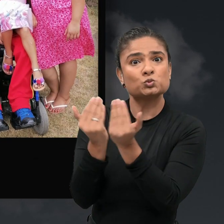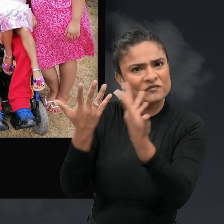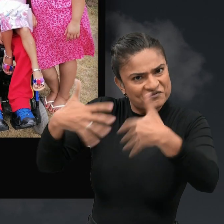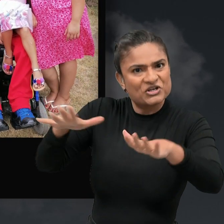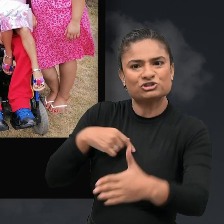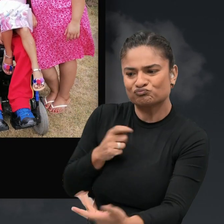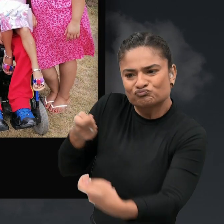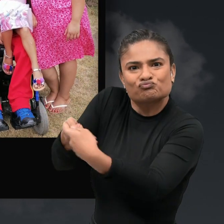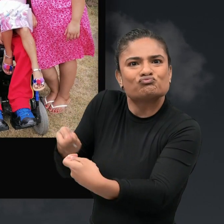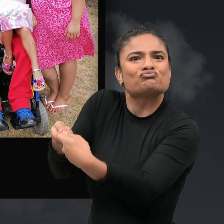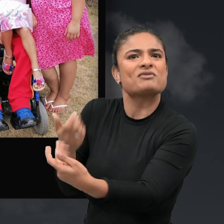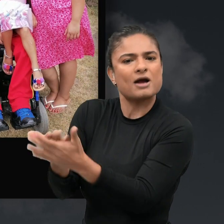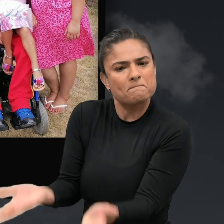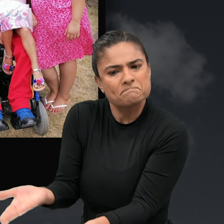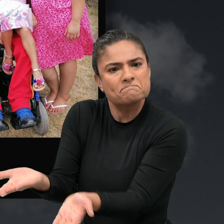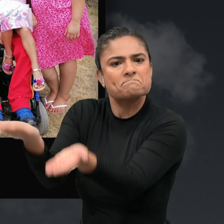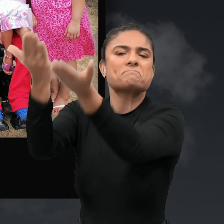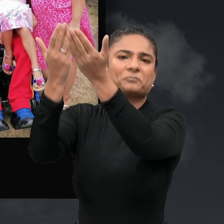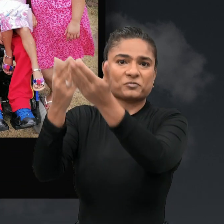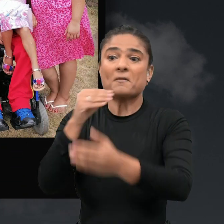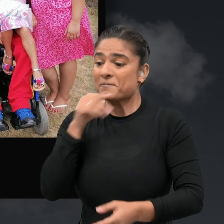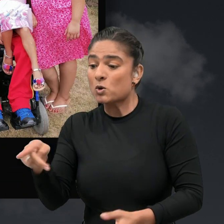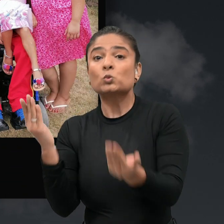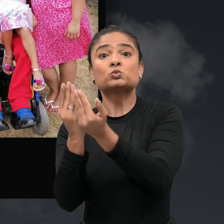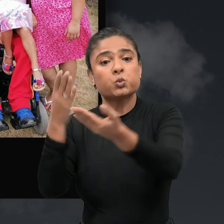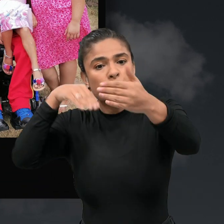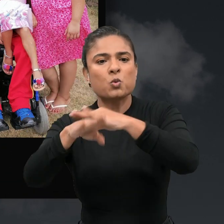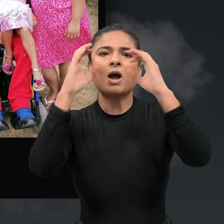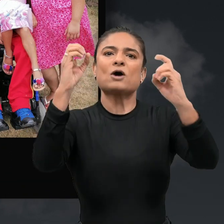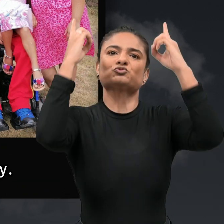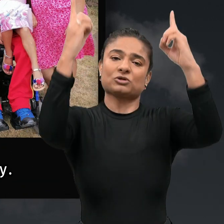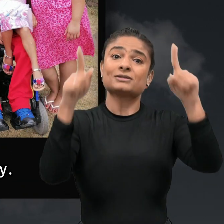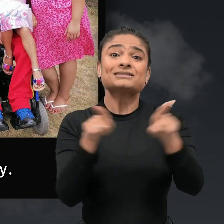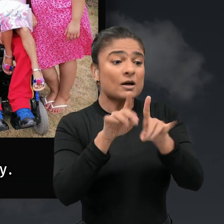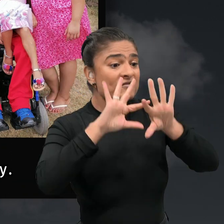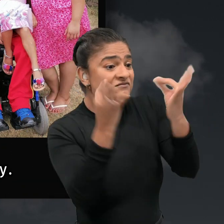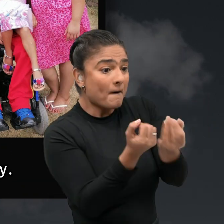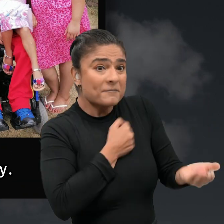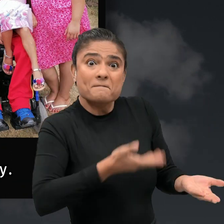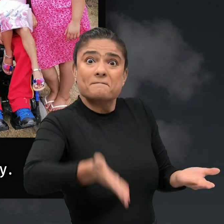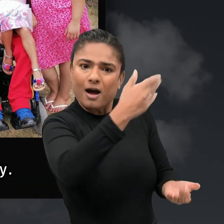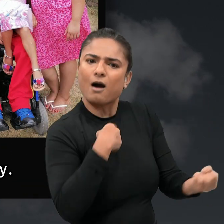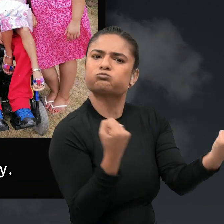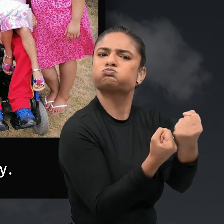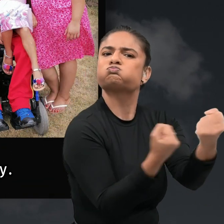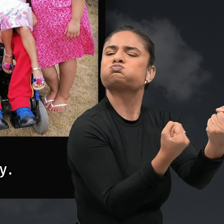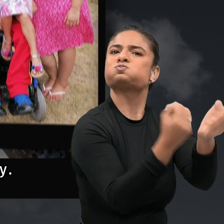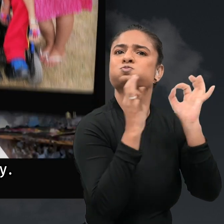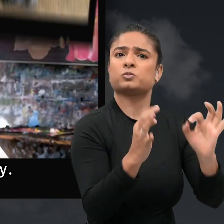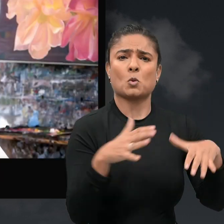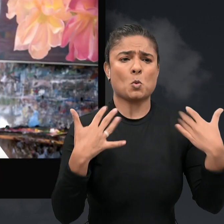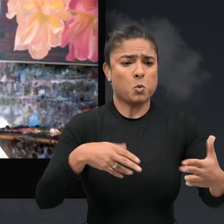ook op die punt sorg dat sy die skool kan kom en sy wil verder studeer. Almal baie dinge kon my familie ook beter